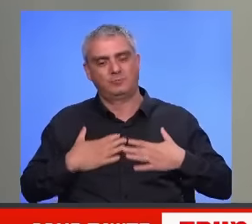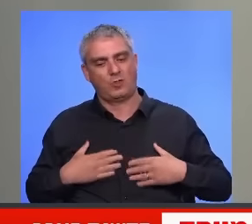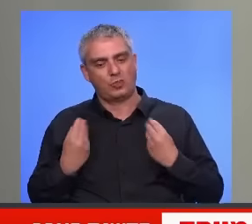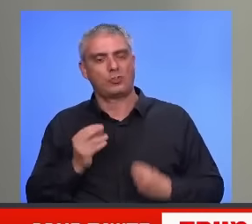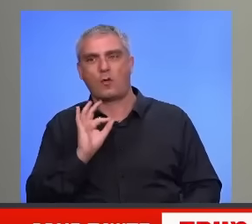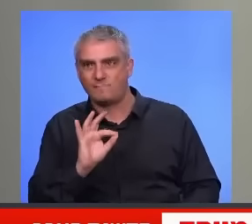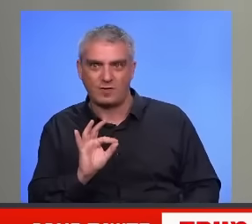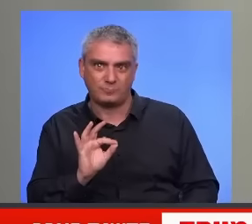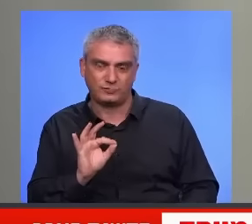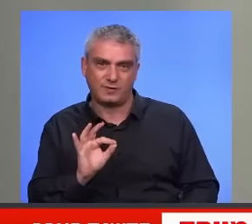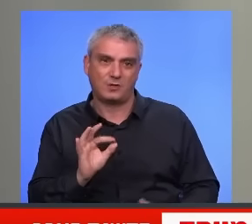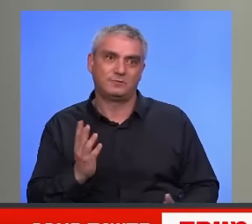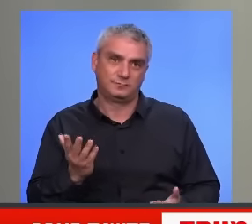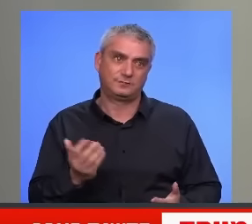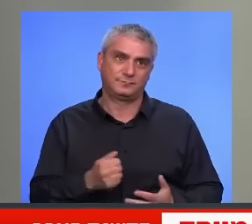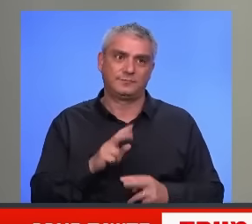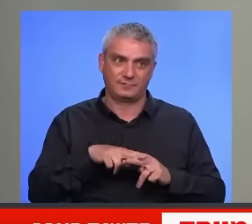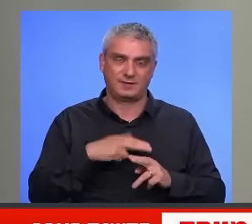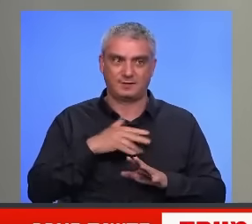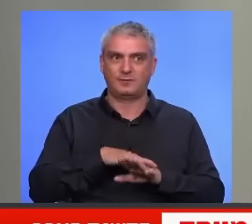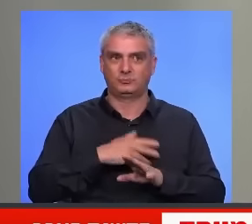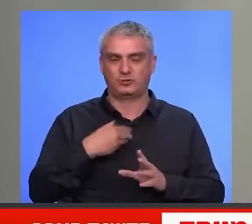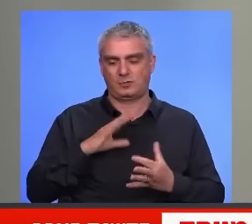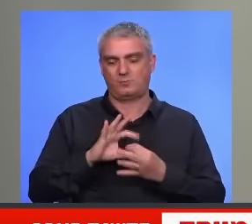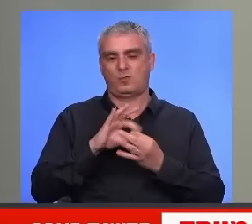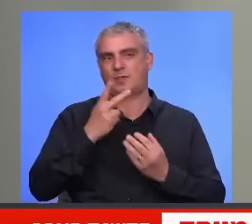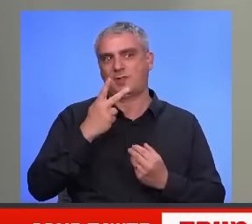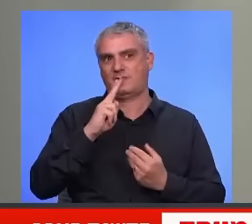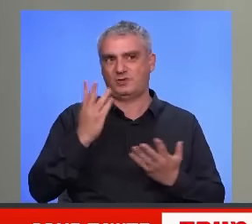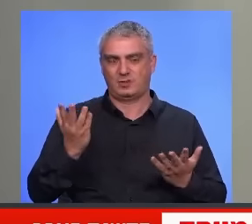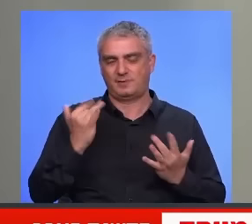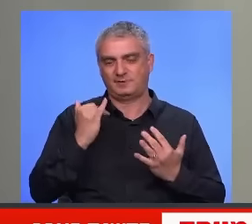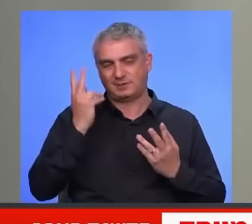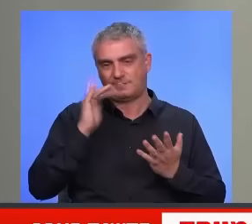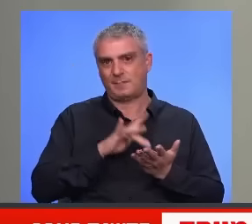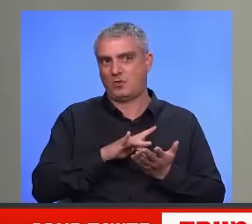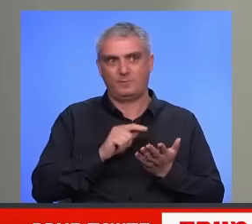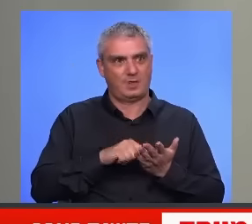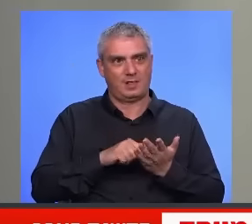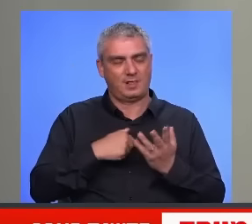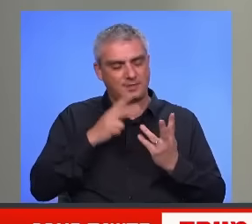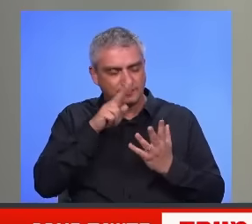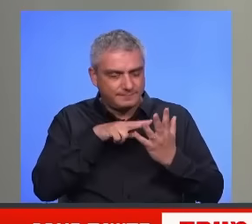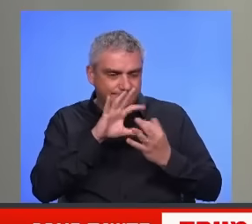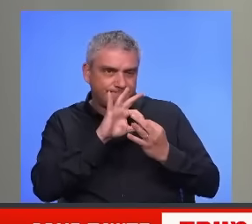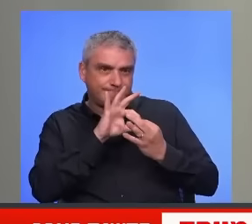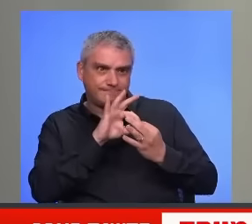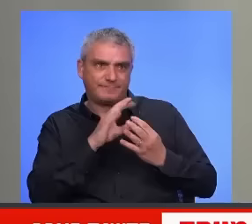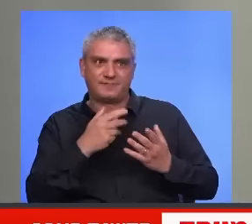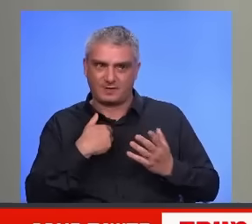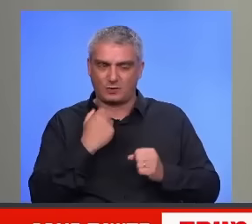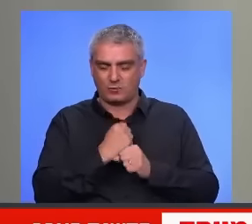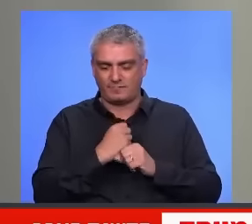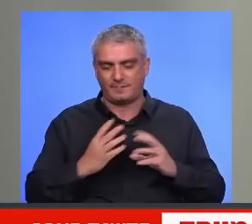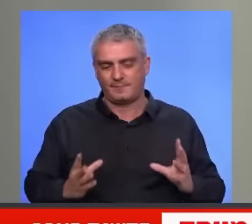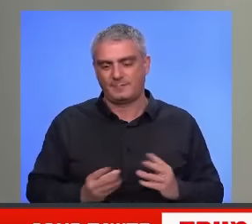ומתי טוב לו, ואז אני מרגישה שאני מחוברת אליו באיזשהו מקום, כי אני קוראת אותו ואנחנו